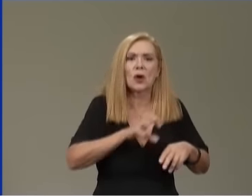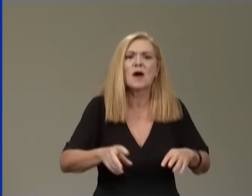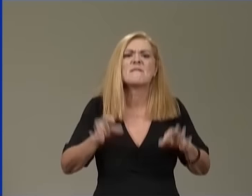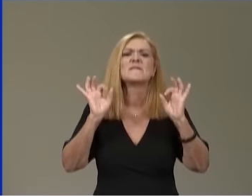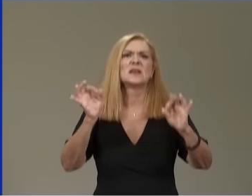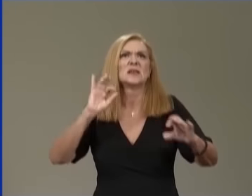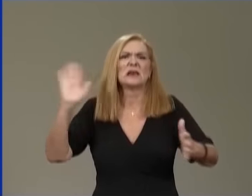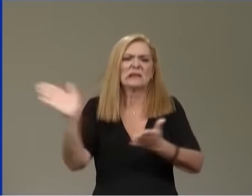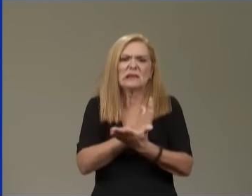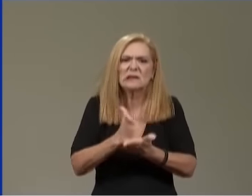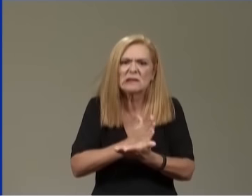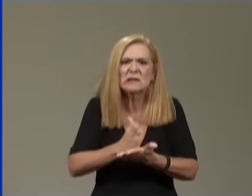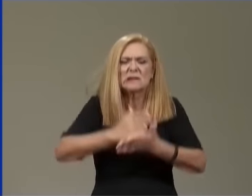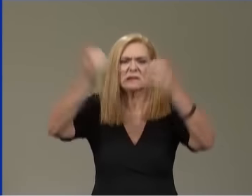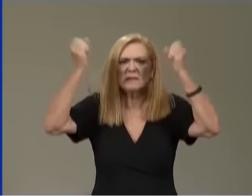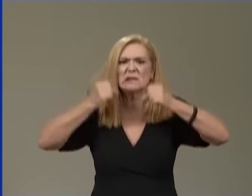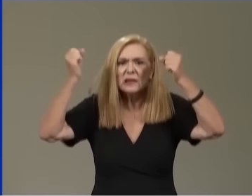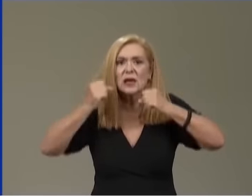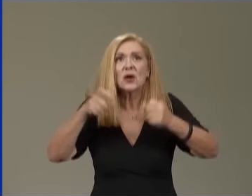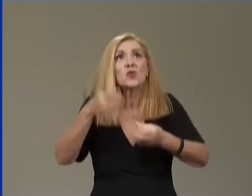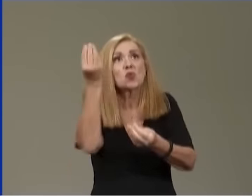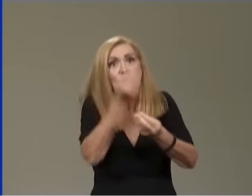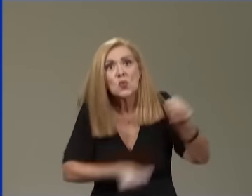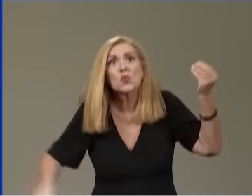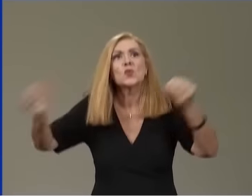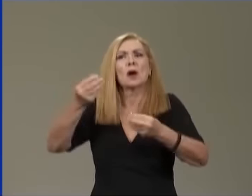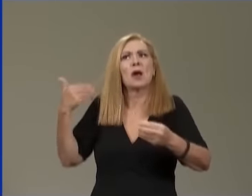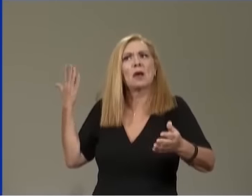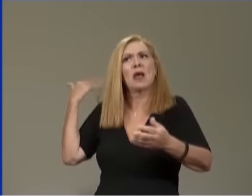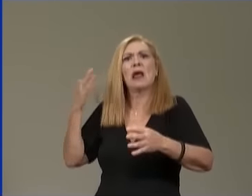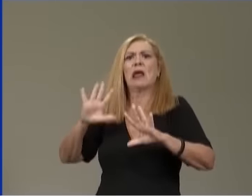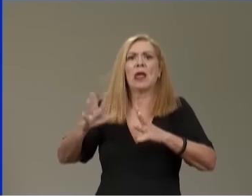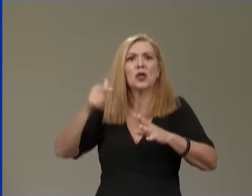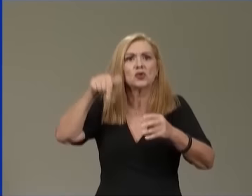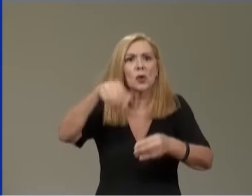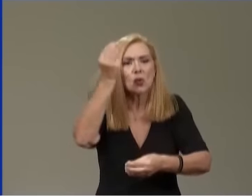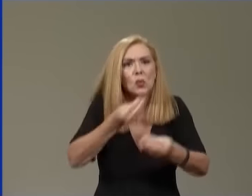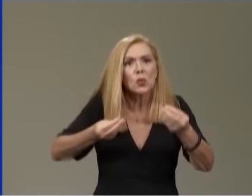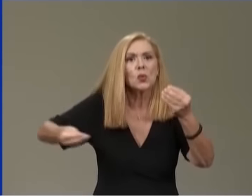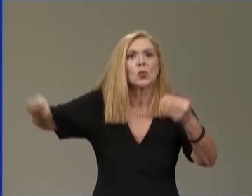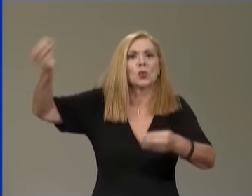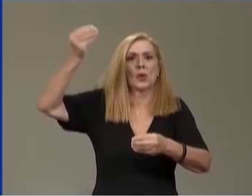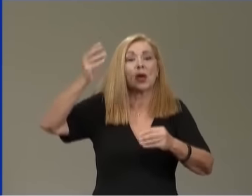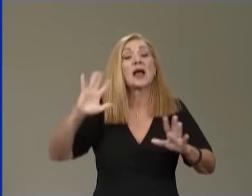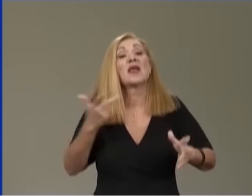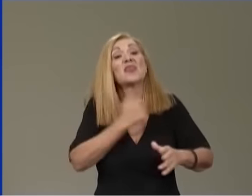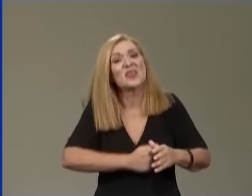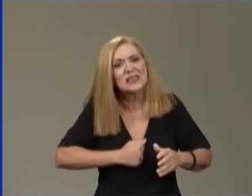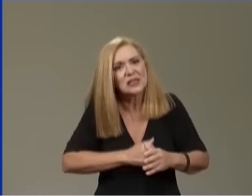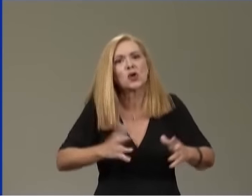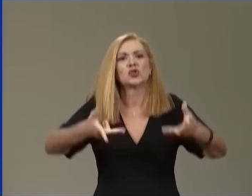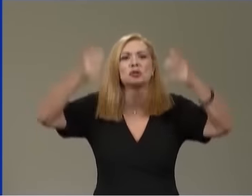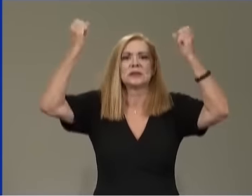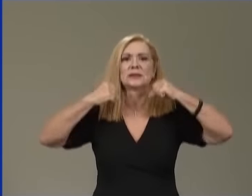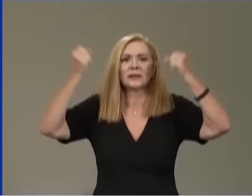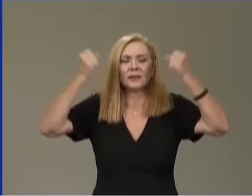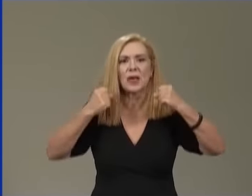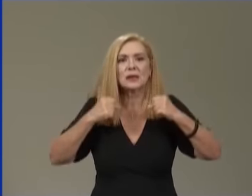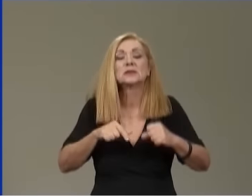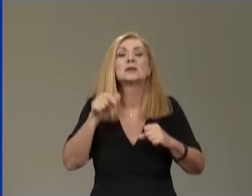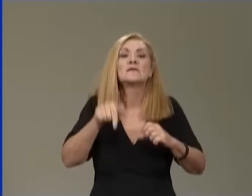καταστροφές μεγαλύτερης έντασης από αυτές που γνωρίζαμε, δυστυχώς, και με αντίστοιχο μεγέθους ζημιές. Είναι ένα